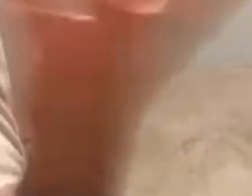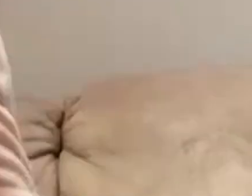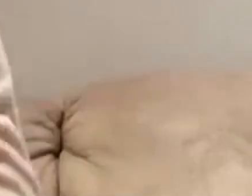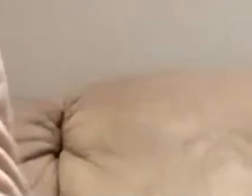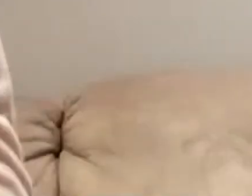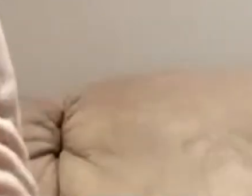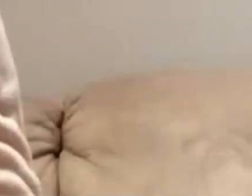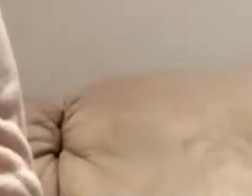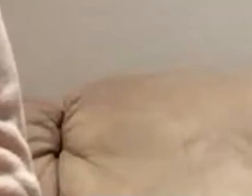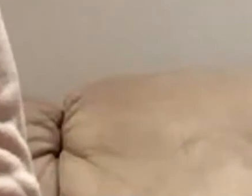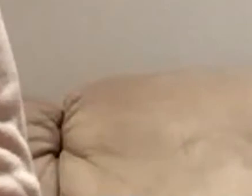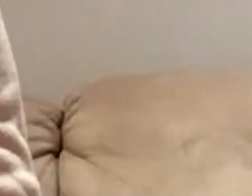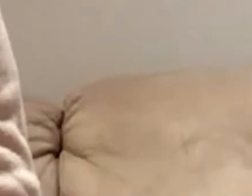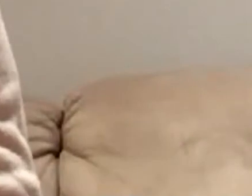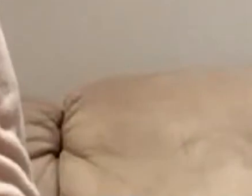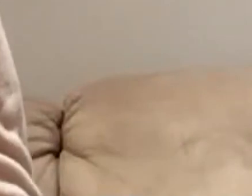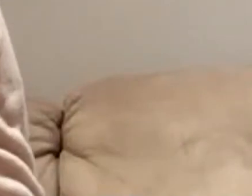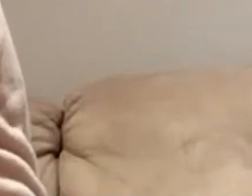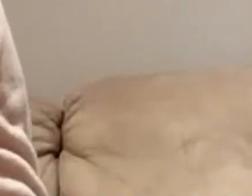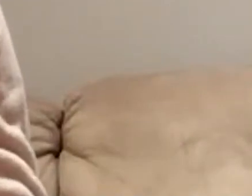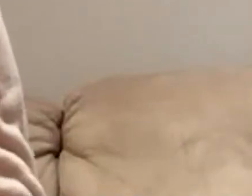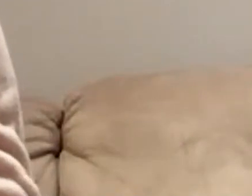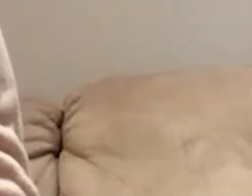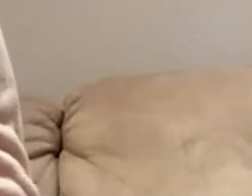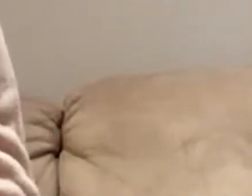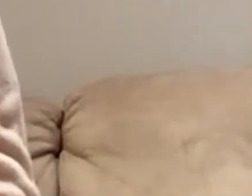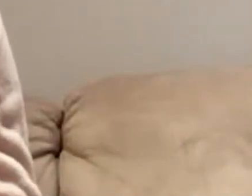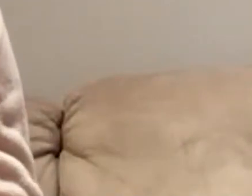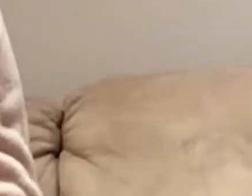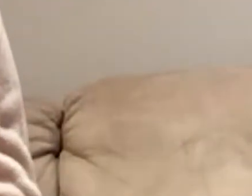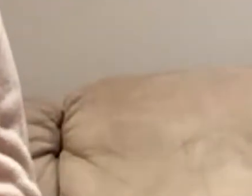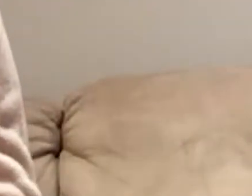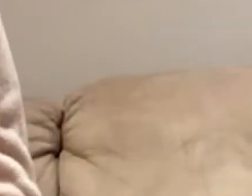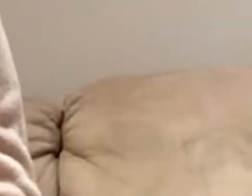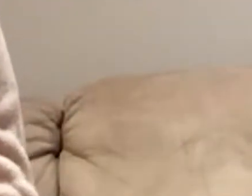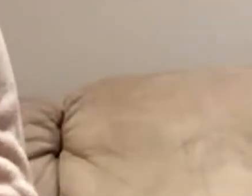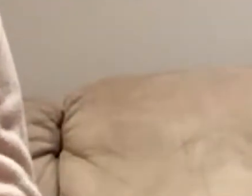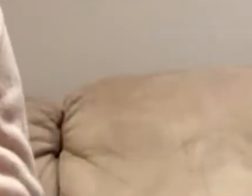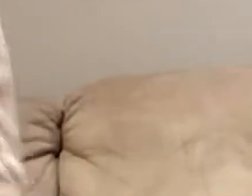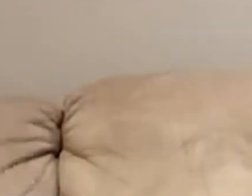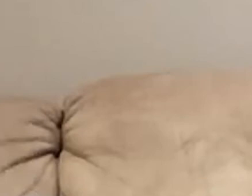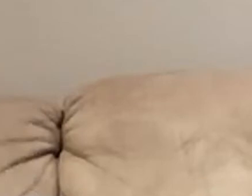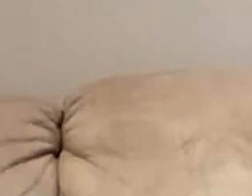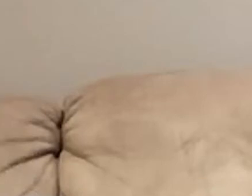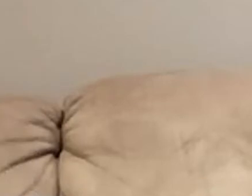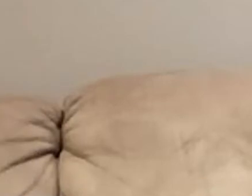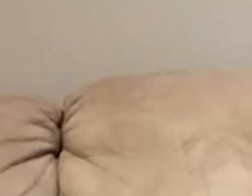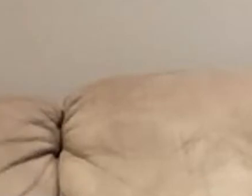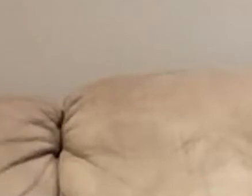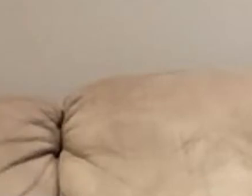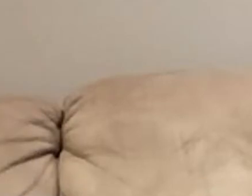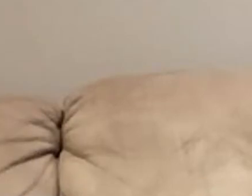d'ici et d'ailleurs, puis on les présente dans des salles de spectacle. On a aussi un volet enseignement, où est-ce que c'est